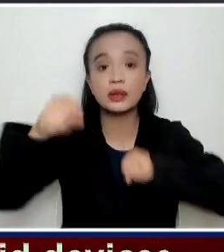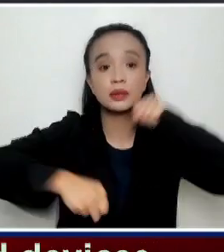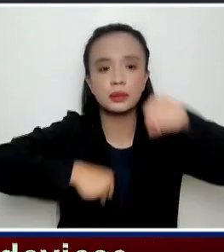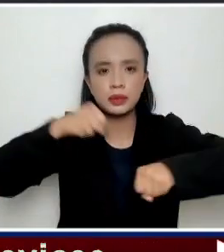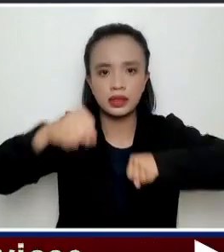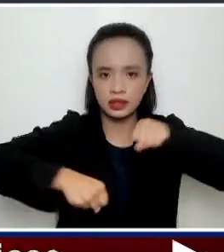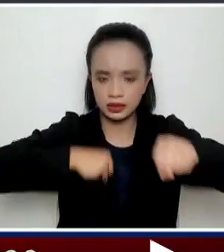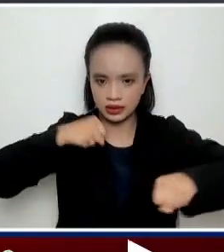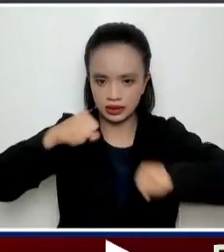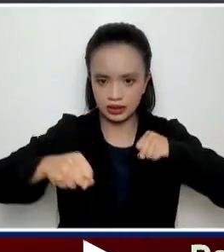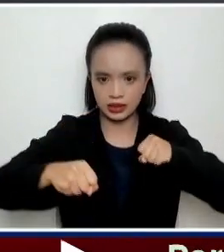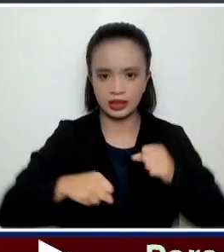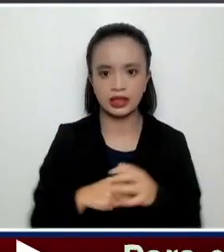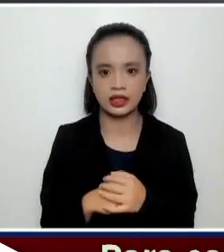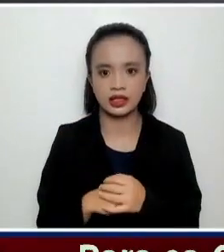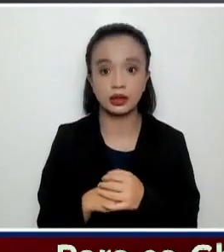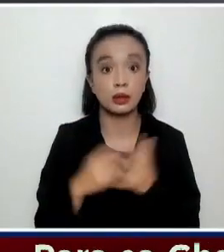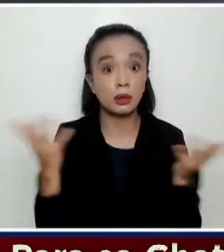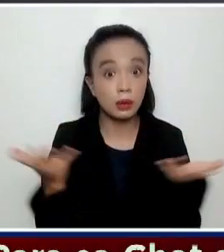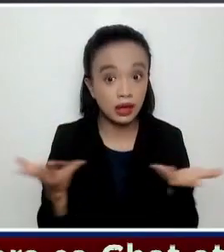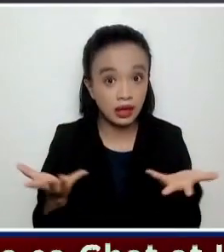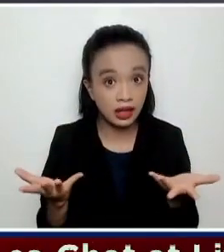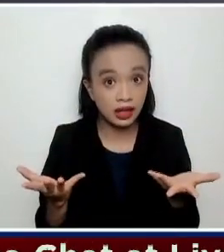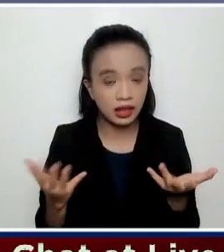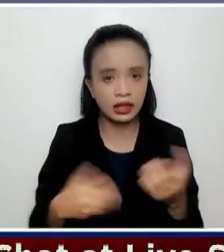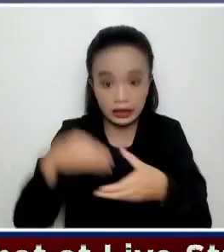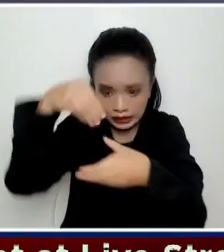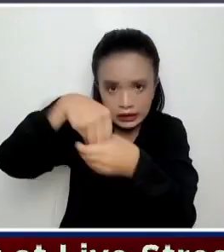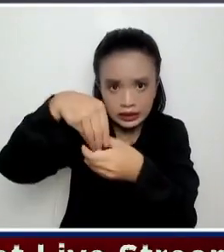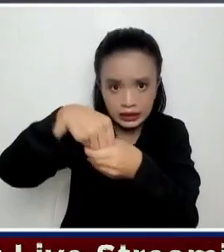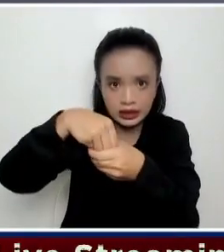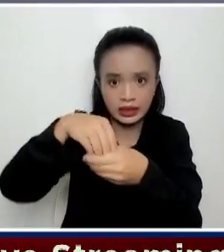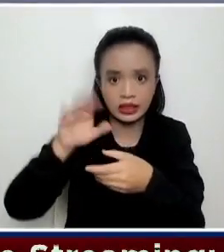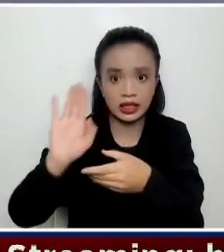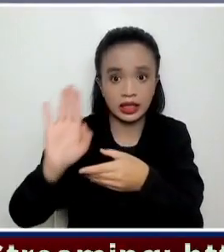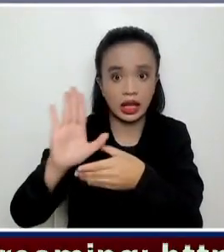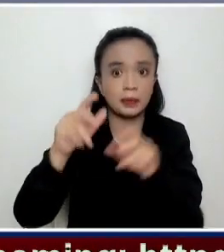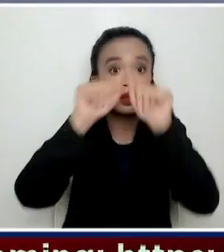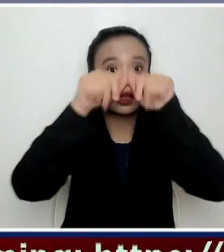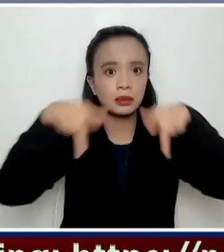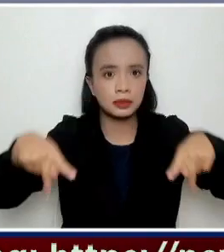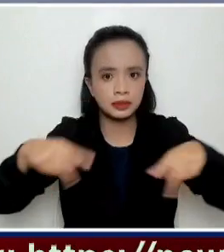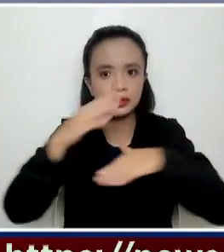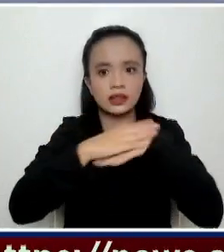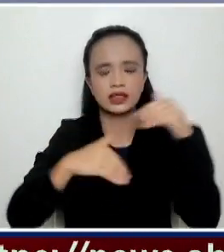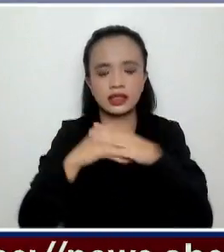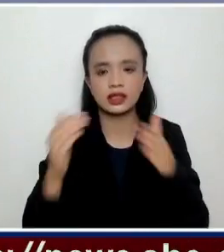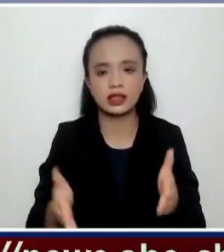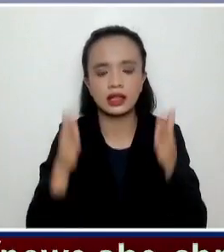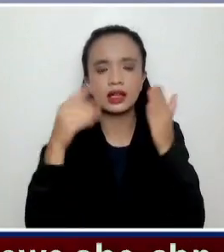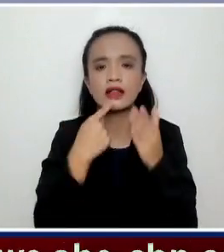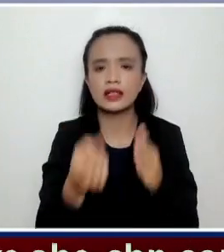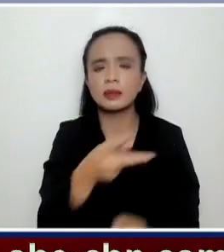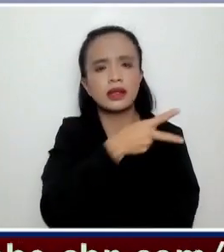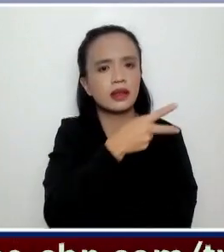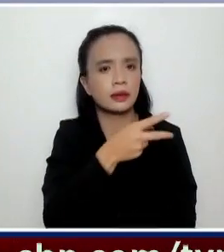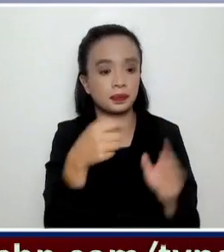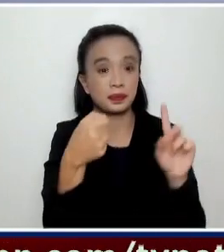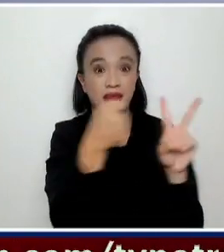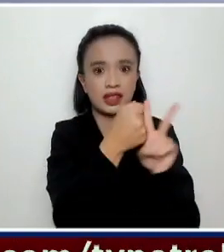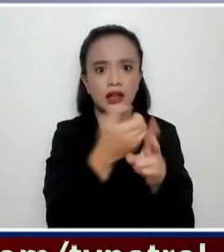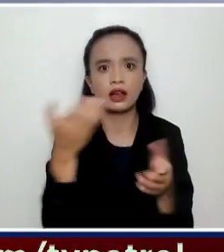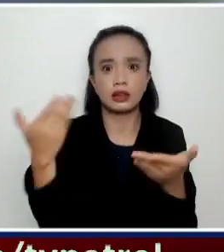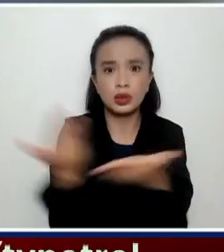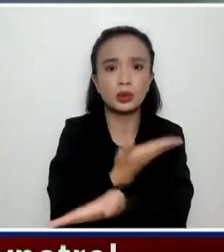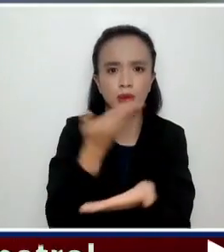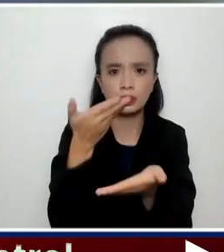biktima na nasa loob mismo ng kanyang apartment building. Sa salaysay ng biktima, bagong bili lamang niya